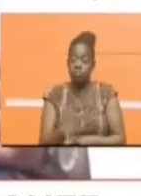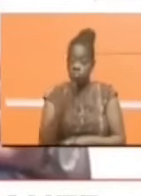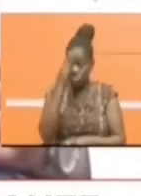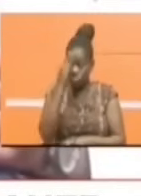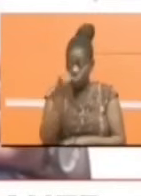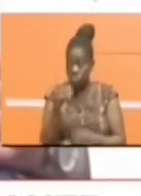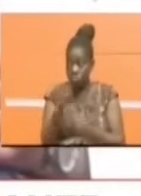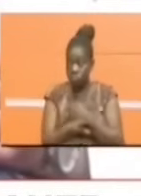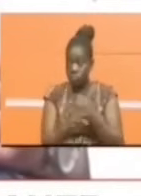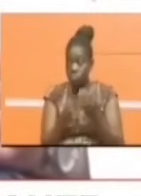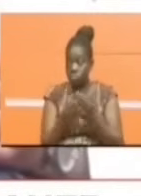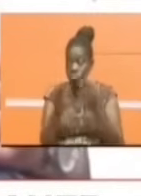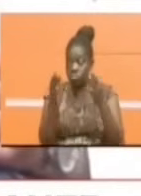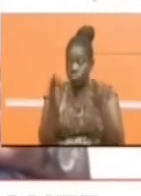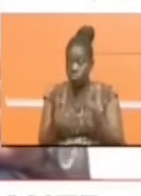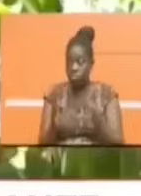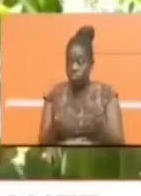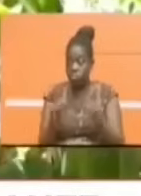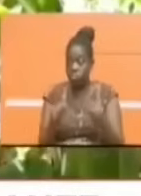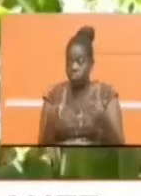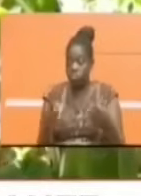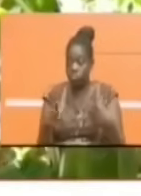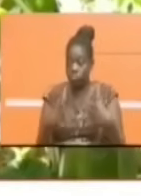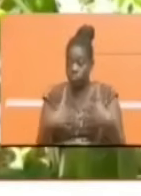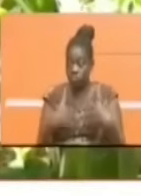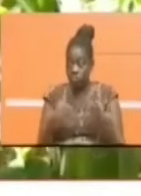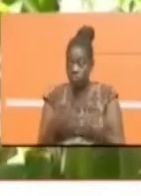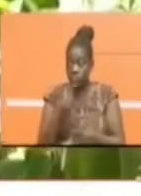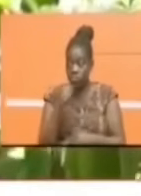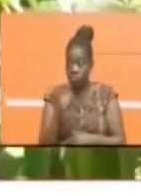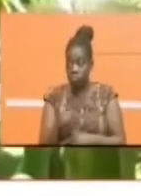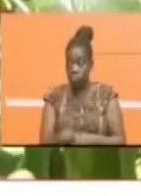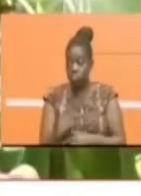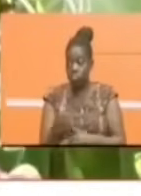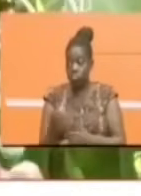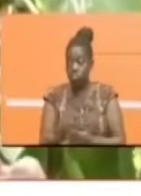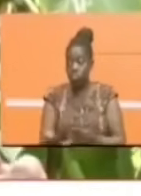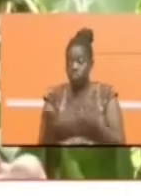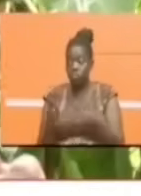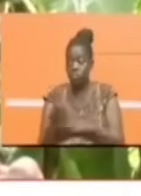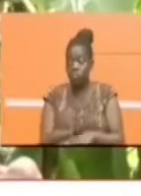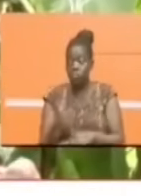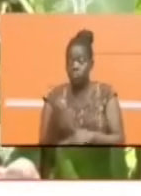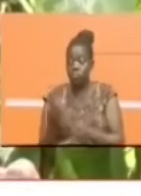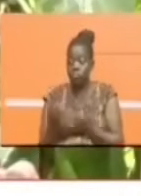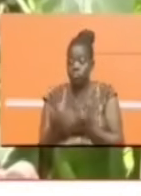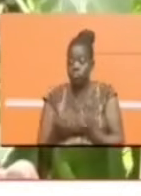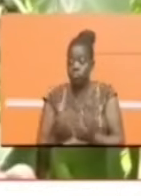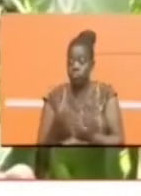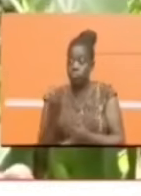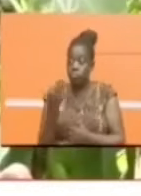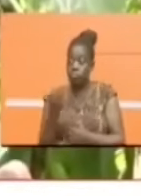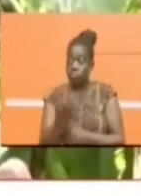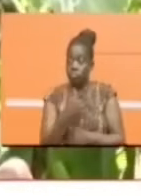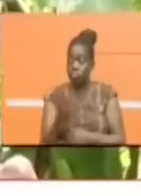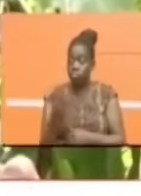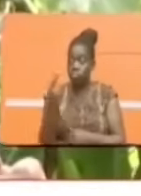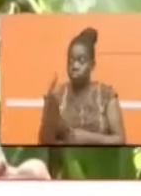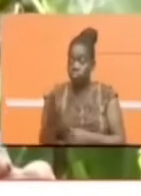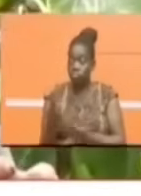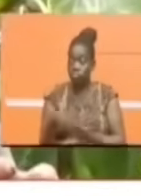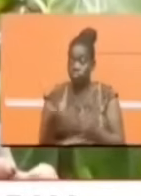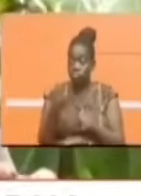ekyokweddiza buli kintu kye batagenda kukkiriza kitaffe yafa nga ayina abaana abakazi basatu tulina nnamba emu